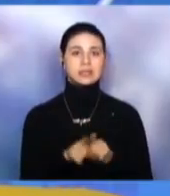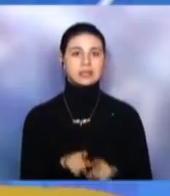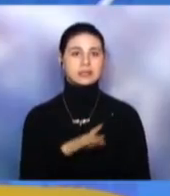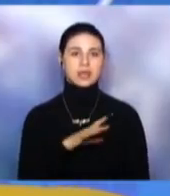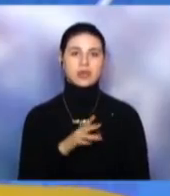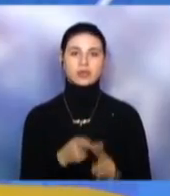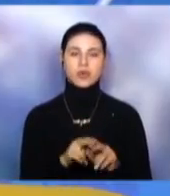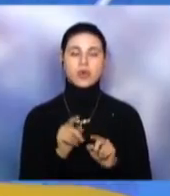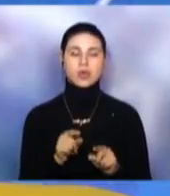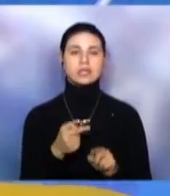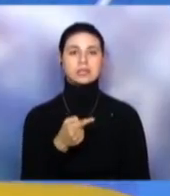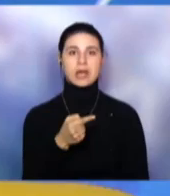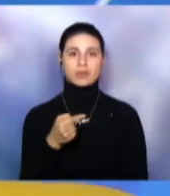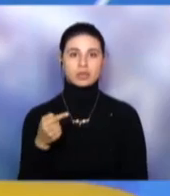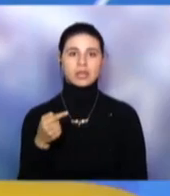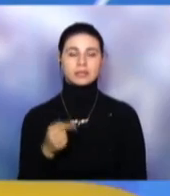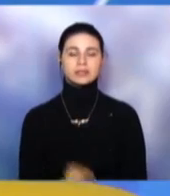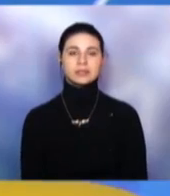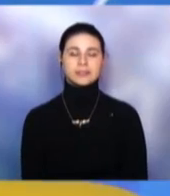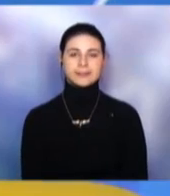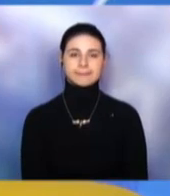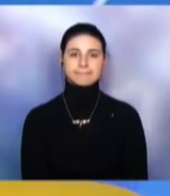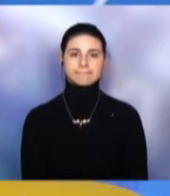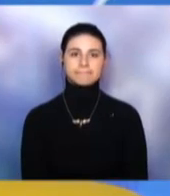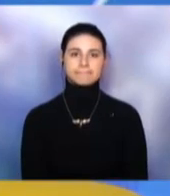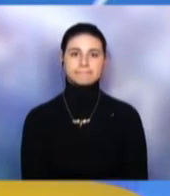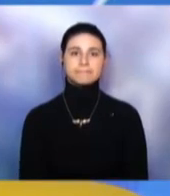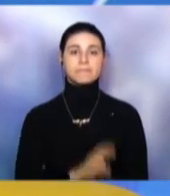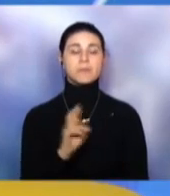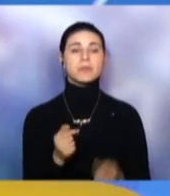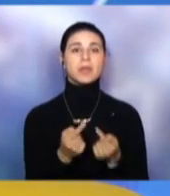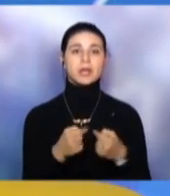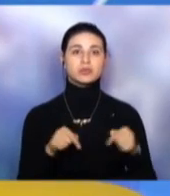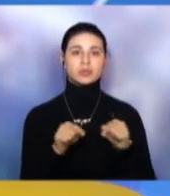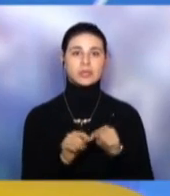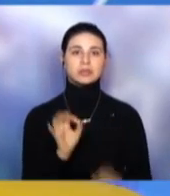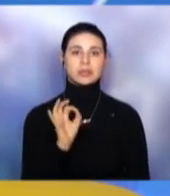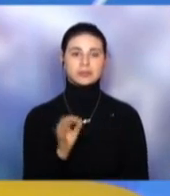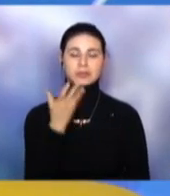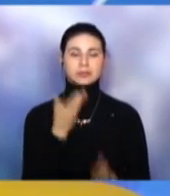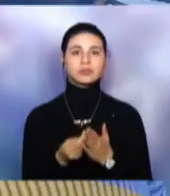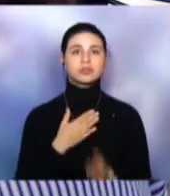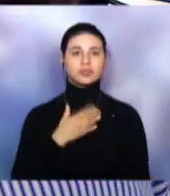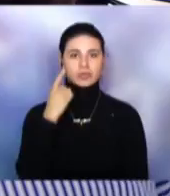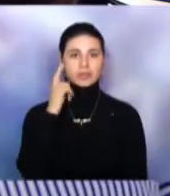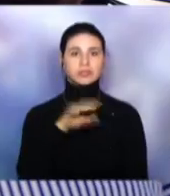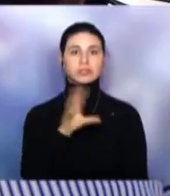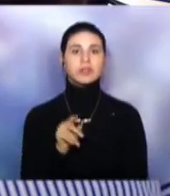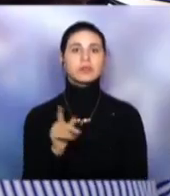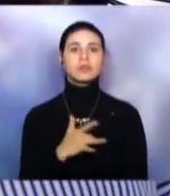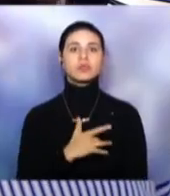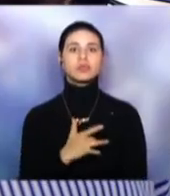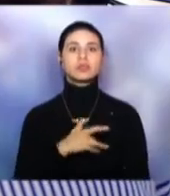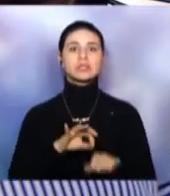იყო ეს გამონაკლისი და ასოციაცია რა თქმა უნდა ჩვენ ვიცით ყველამ რომ